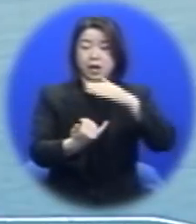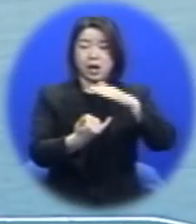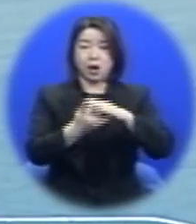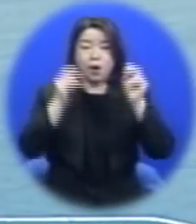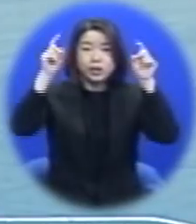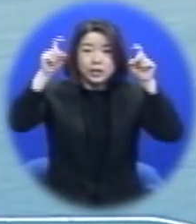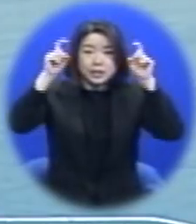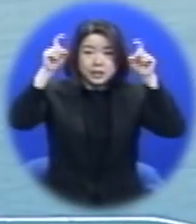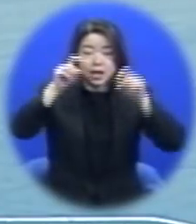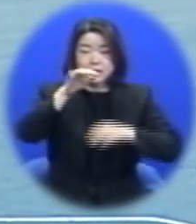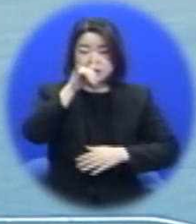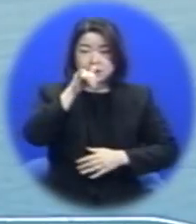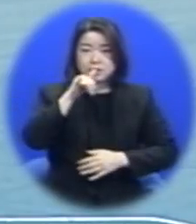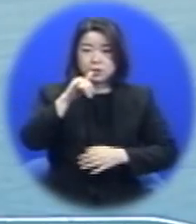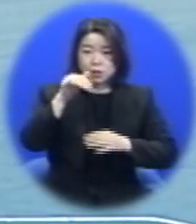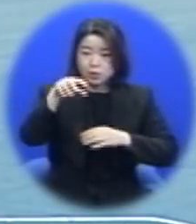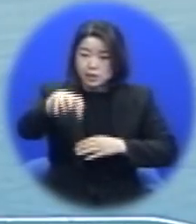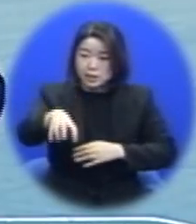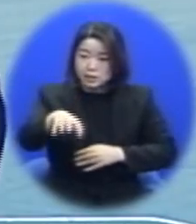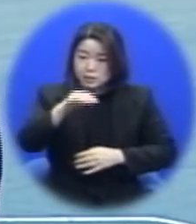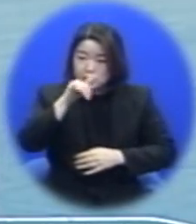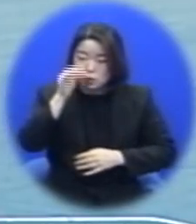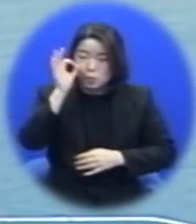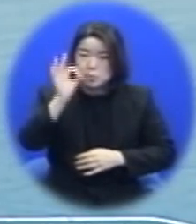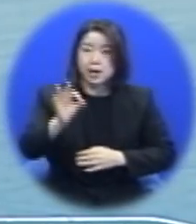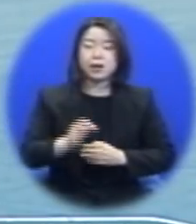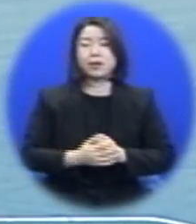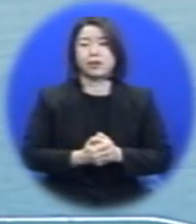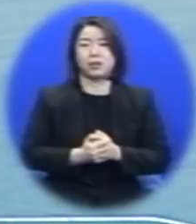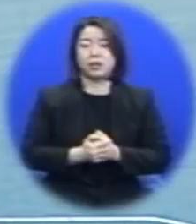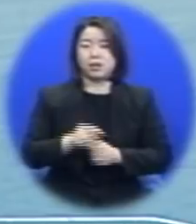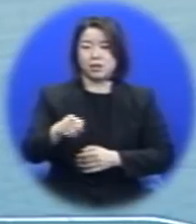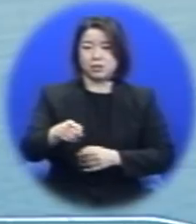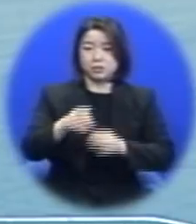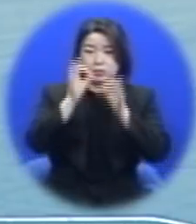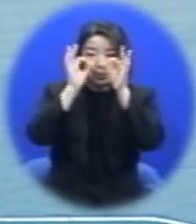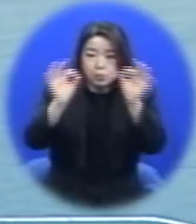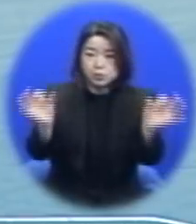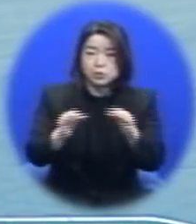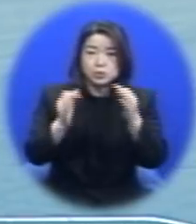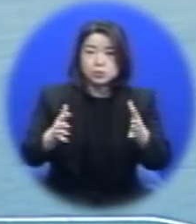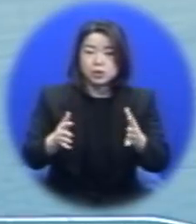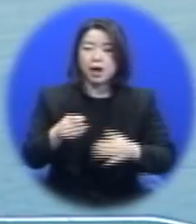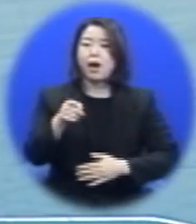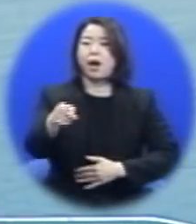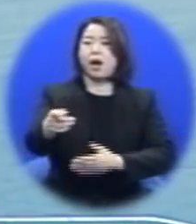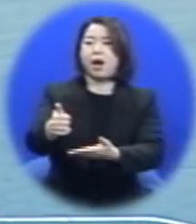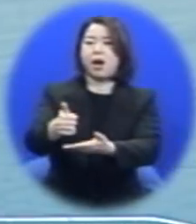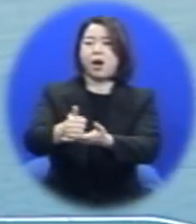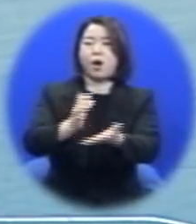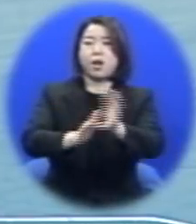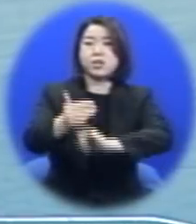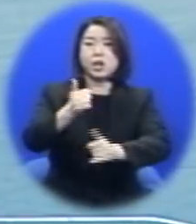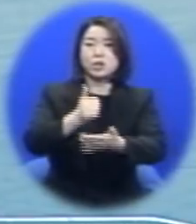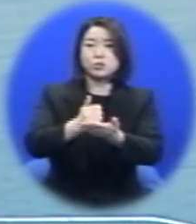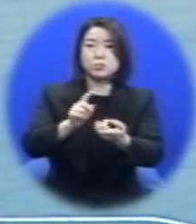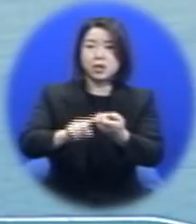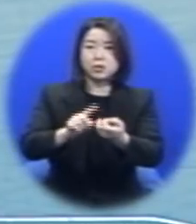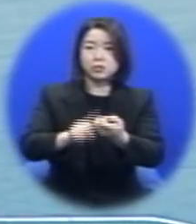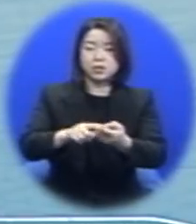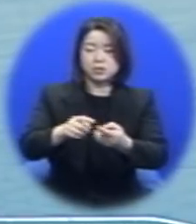있음을 보았다고 그랬습니다. 그 어린 양을 보는 순간에 요한은 그분이 예수님이신 것을 금방